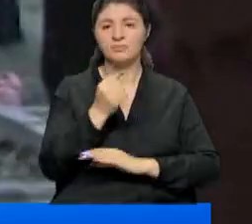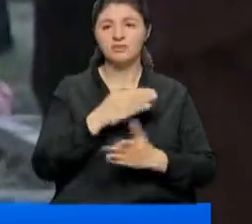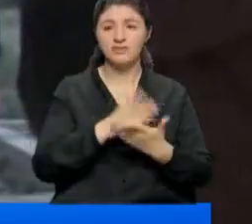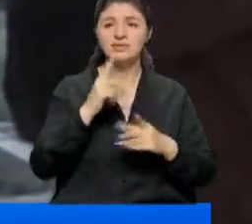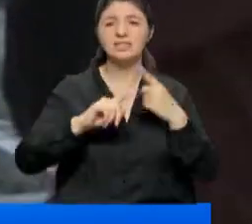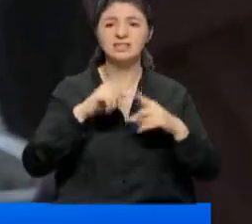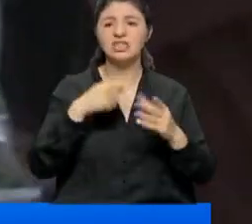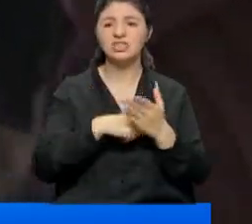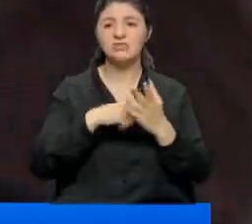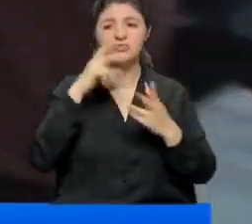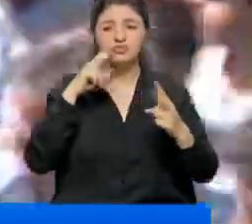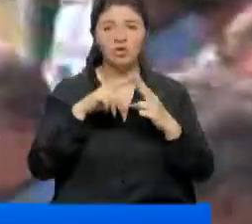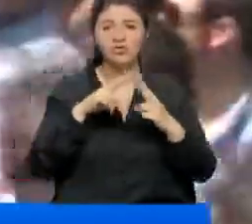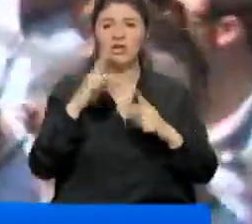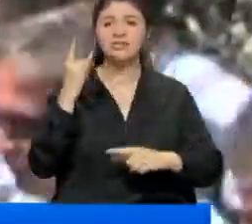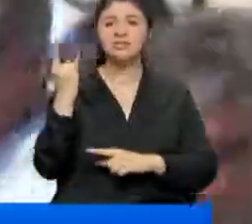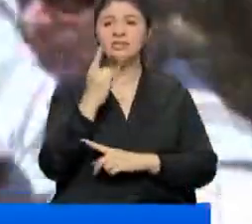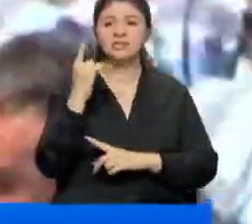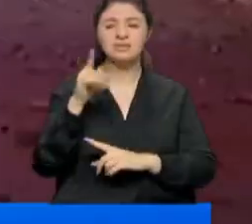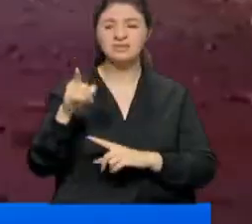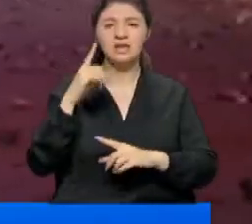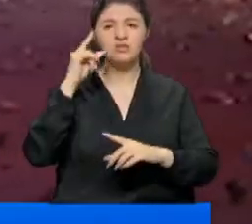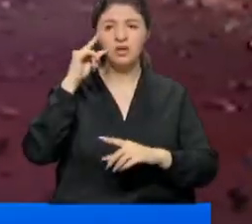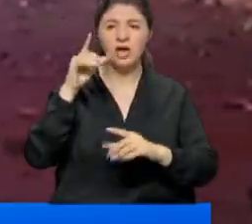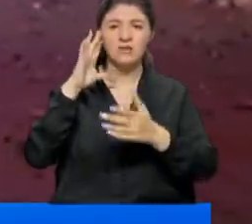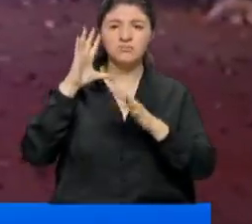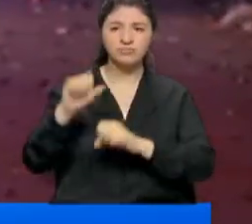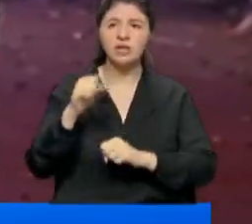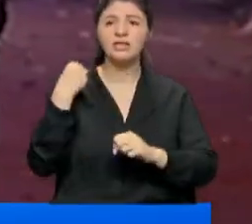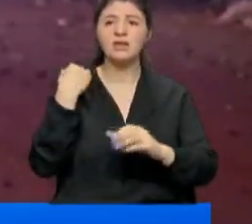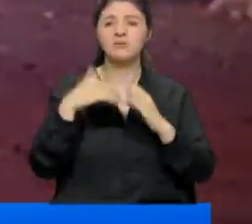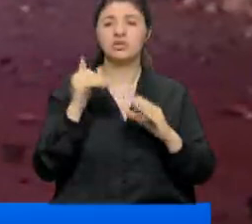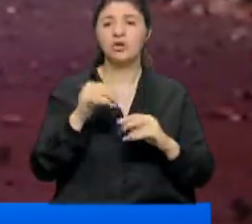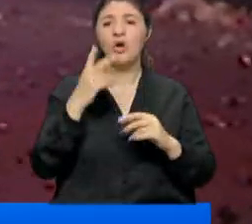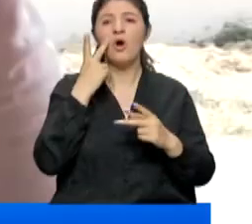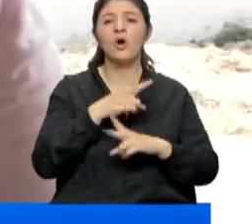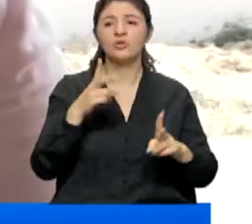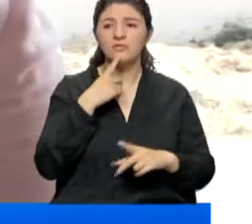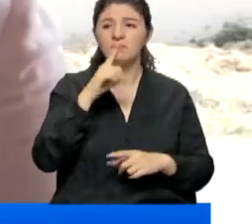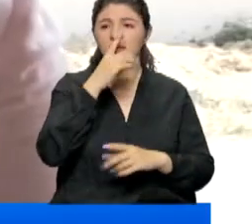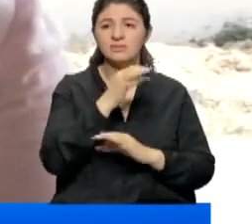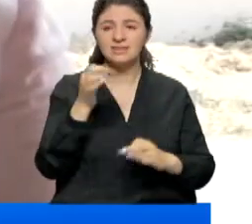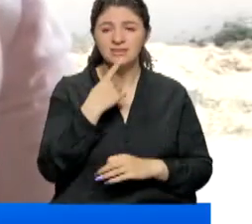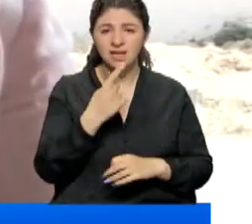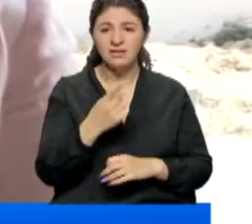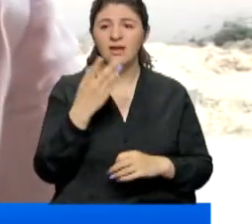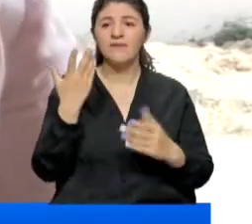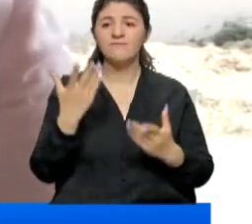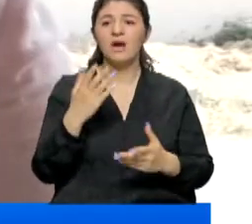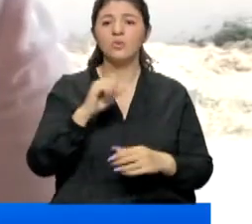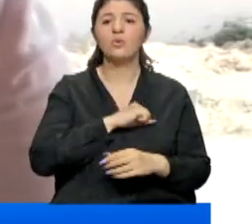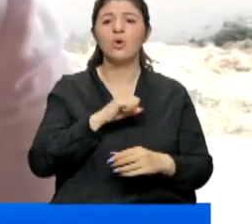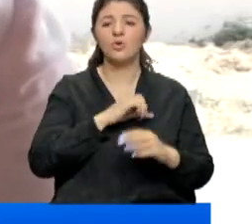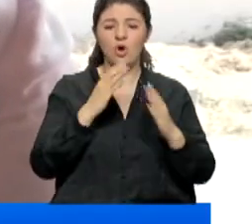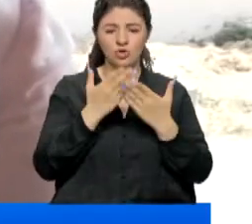siyasi isimlerin görüştüğü gezi sanıklarından sık sık yeni mesajlar geliyor özgürlükte yani bağımsızlık diyen ve